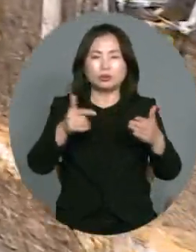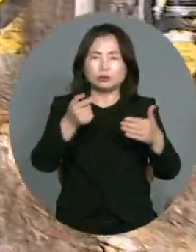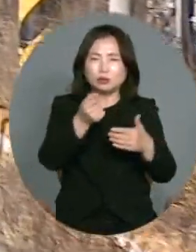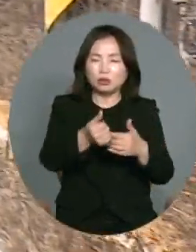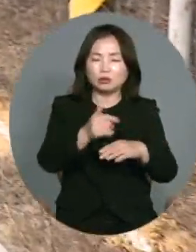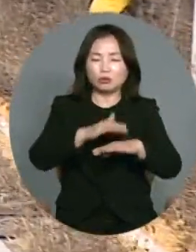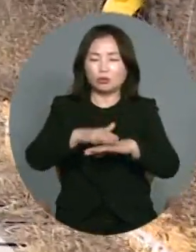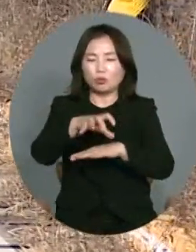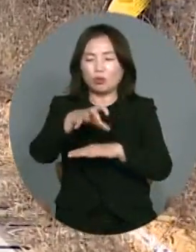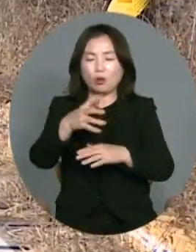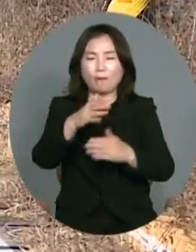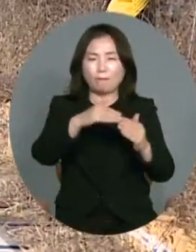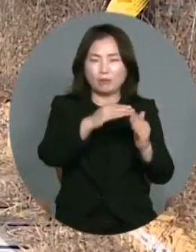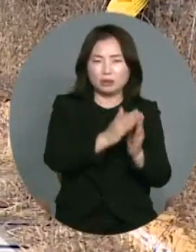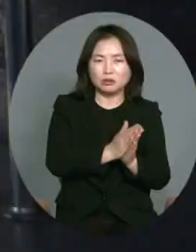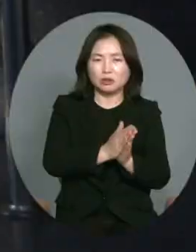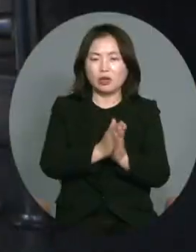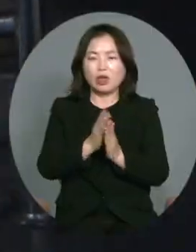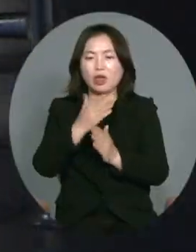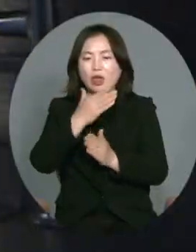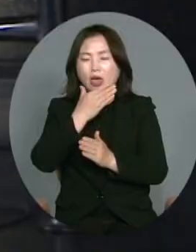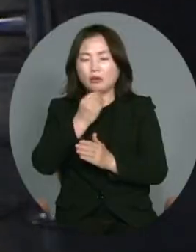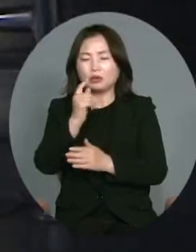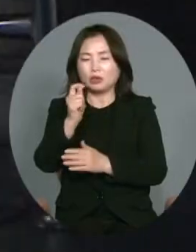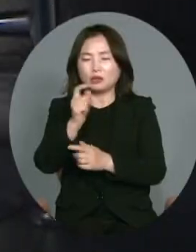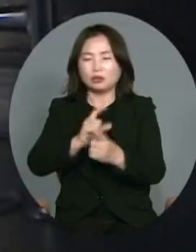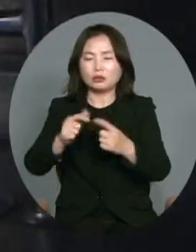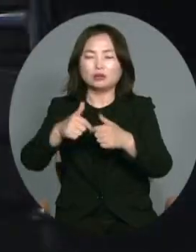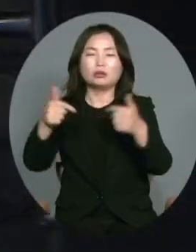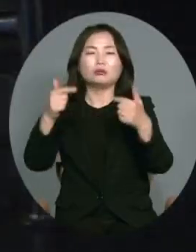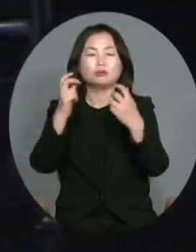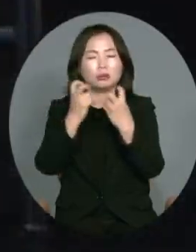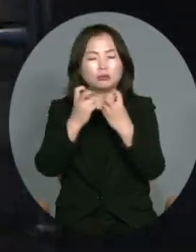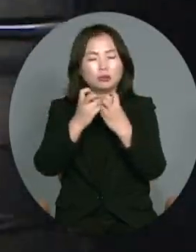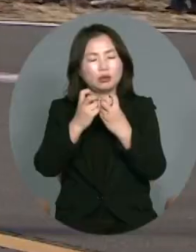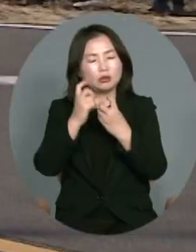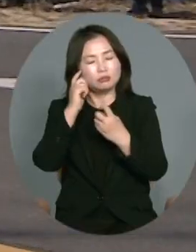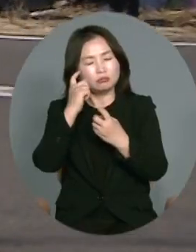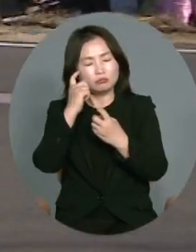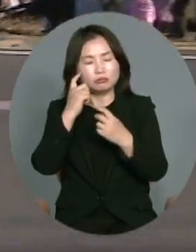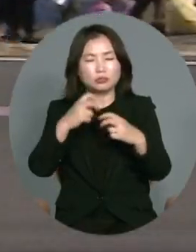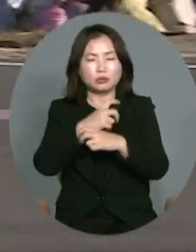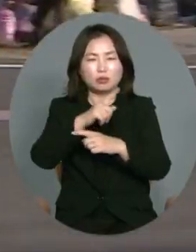미미한 농촌 노선은 폐지하고 행복택시를 더 보급하는 방향으로